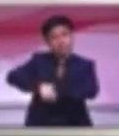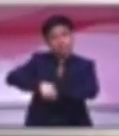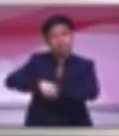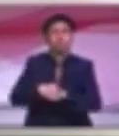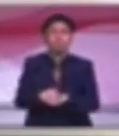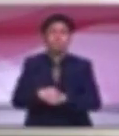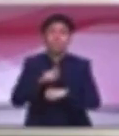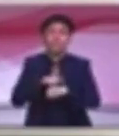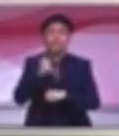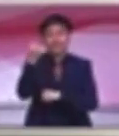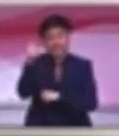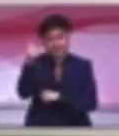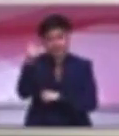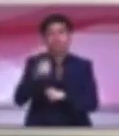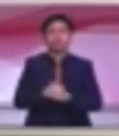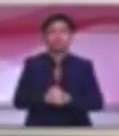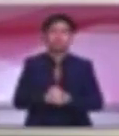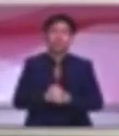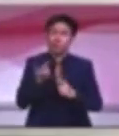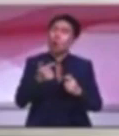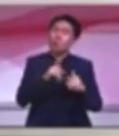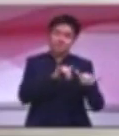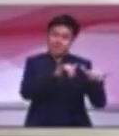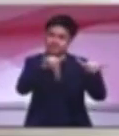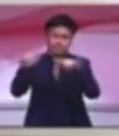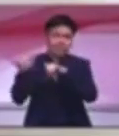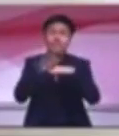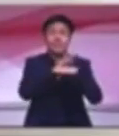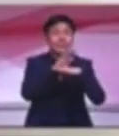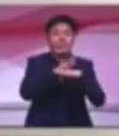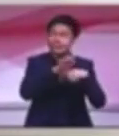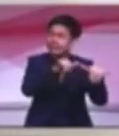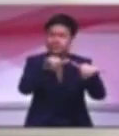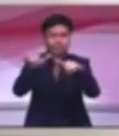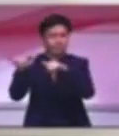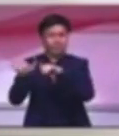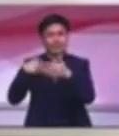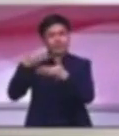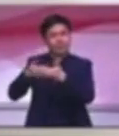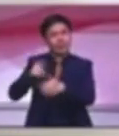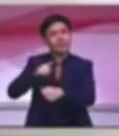perniagaan mereka sehingga pukul 10. Jadi kita seragamkan semua waktu